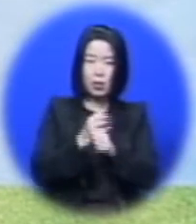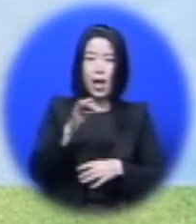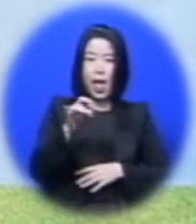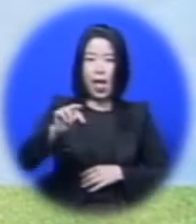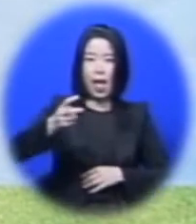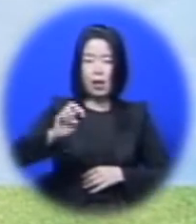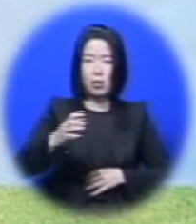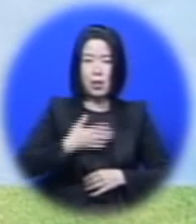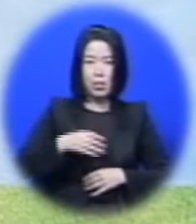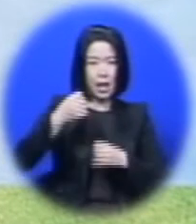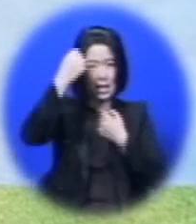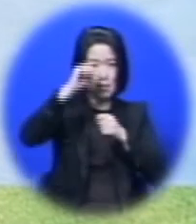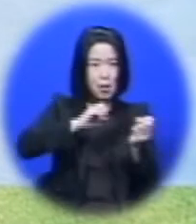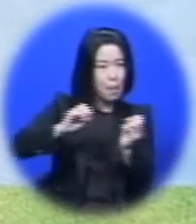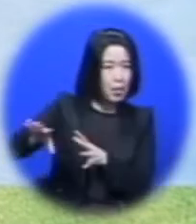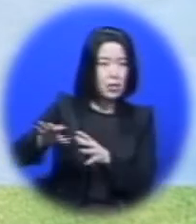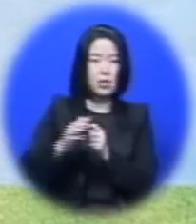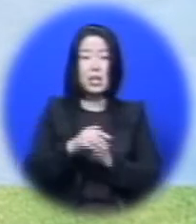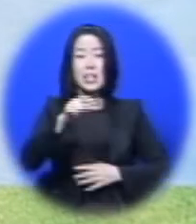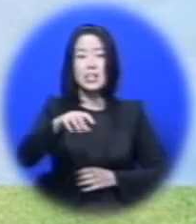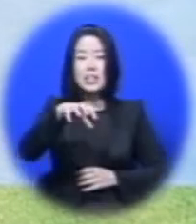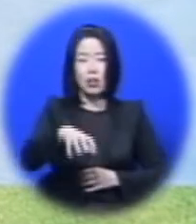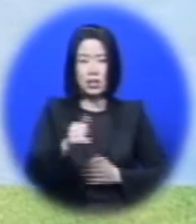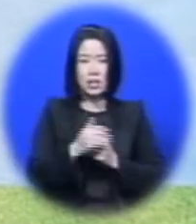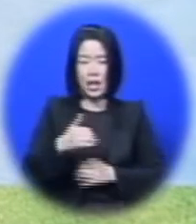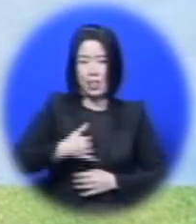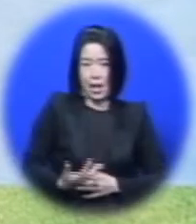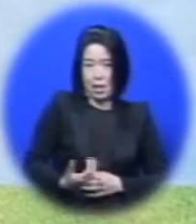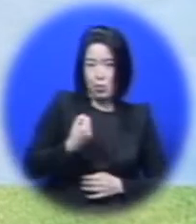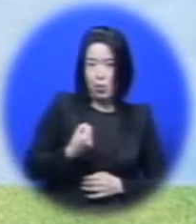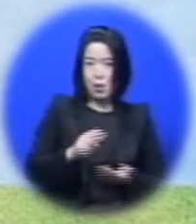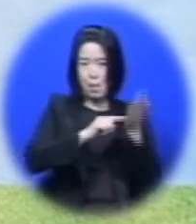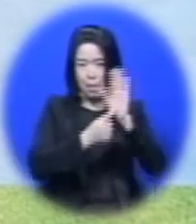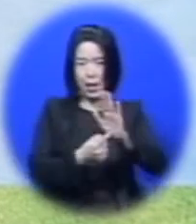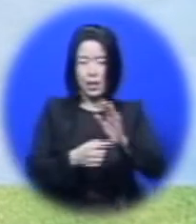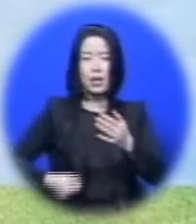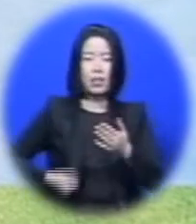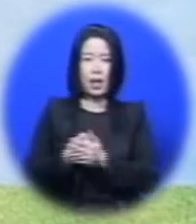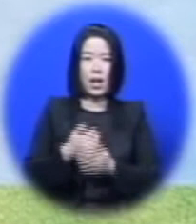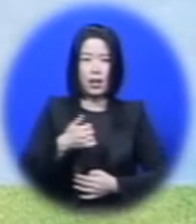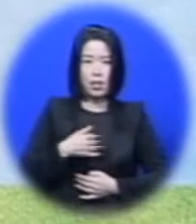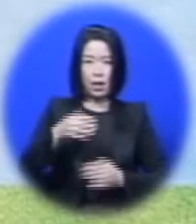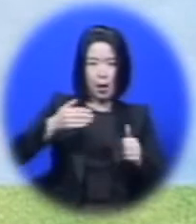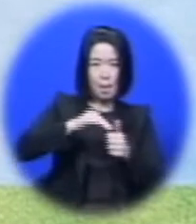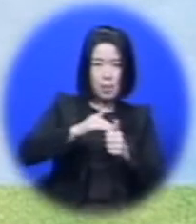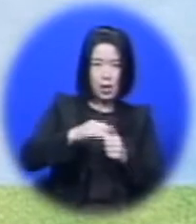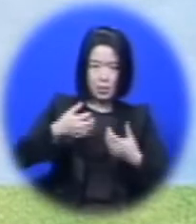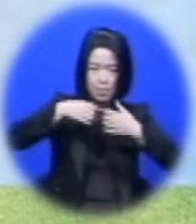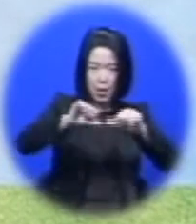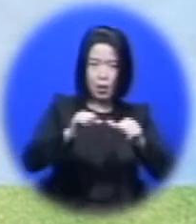에돔에는 나의 신을 벗어던져 그것이 나의 소유임을 밝히겠다. 내가 블레셋을